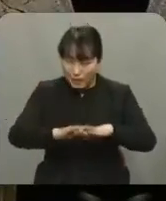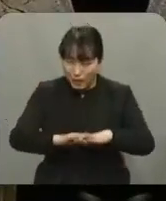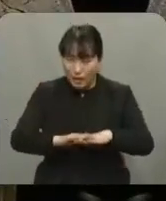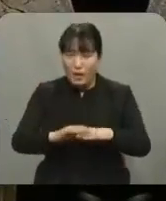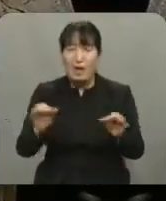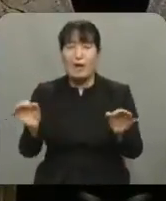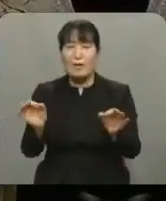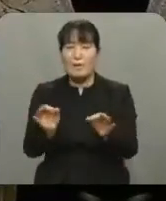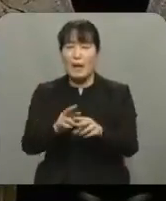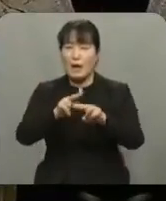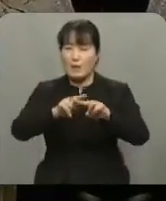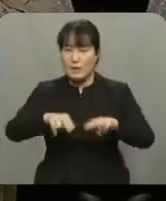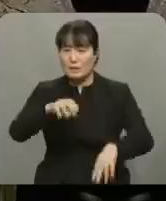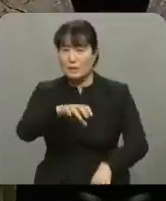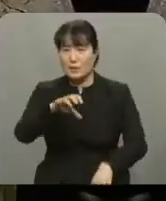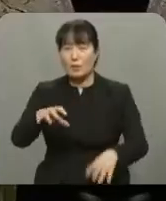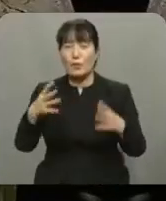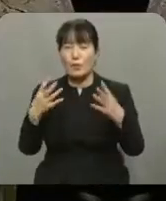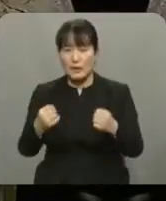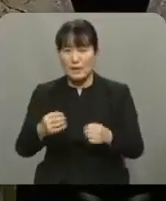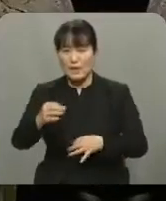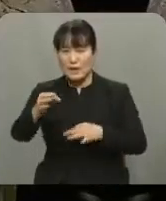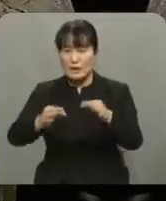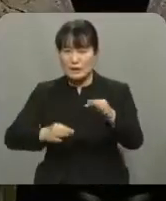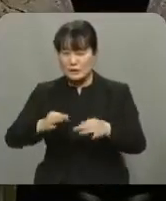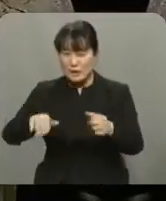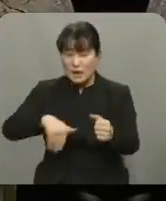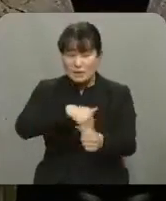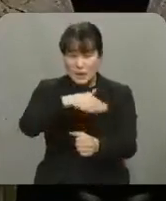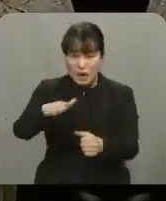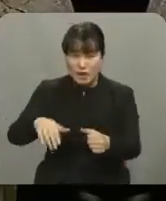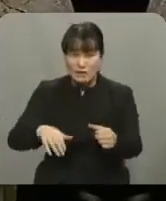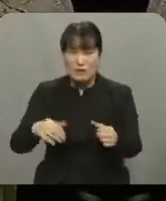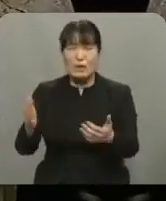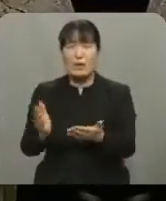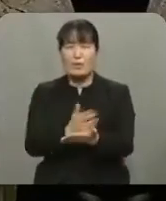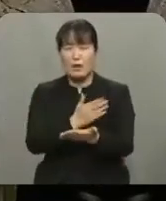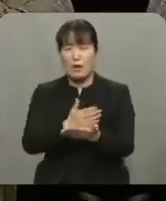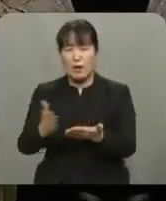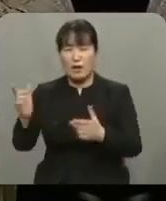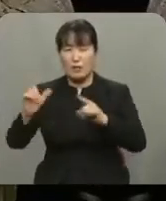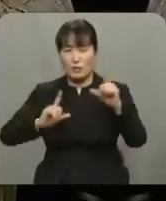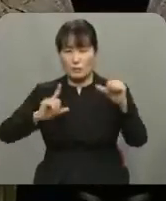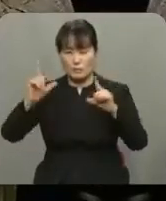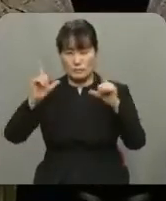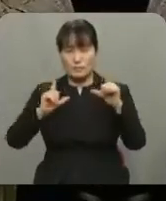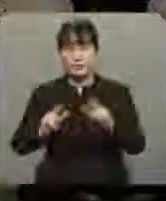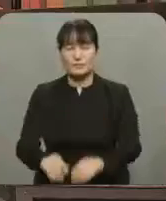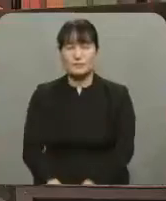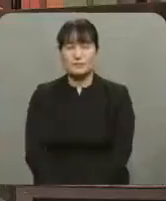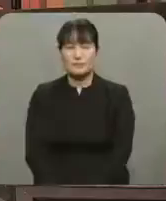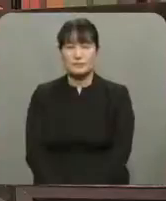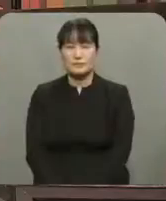가정이 늘면서 전통시장은 어느 해보다 썰렁한 모습입니다. 이영일 기자의 보도입니다.